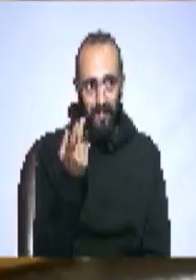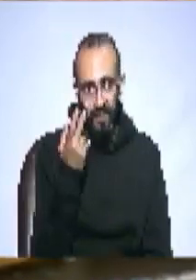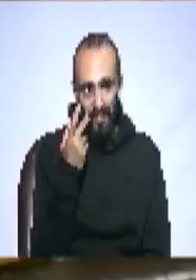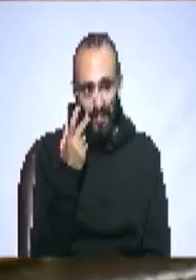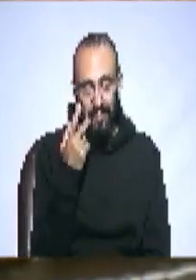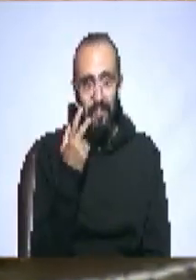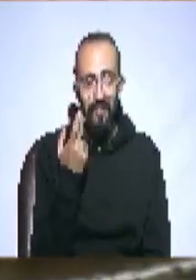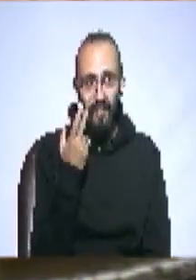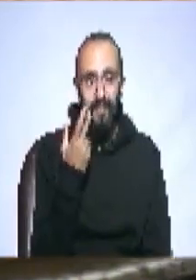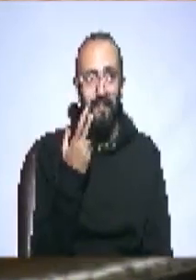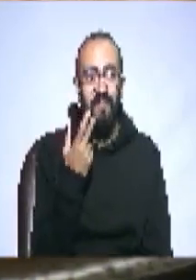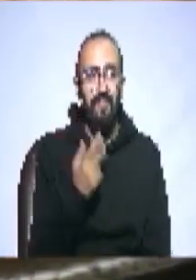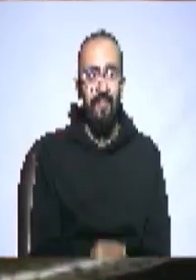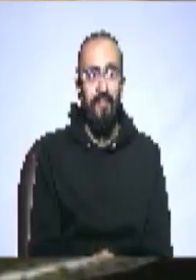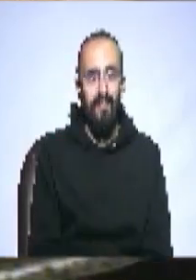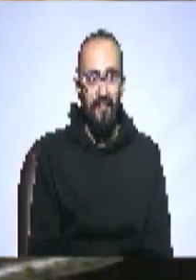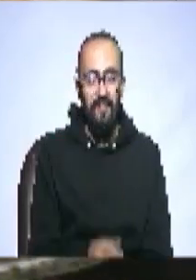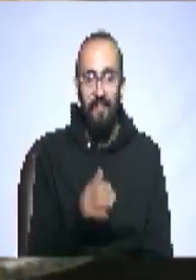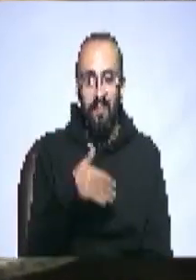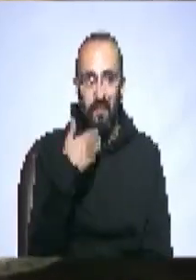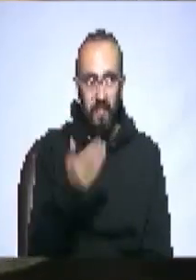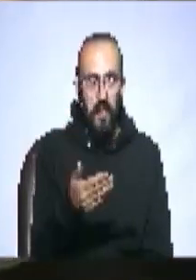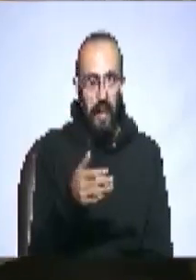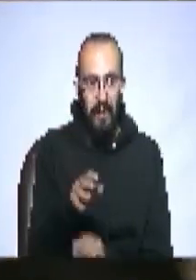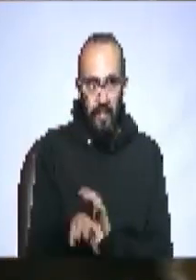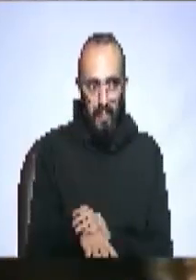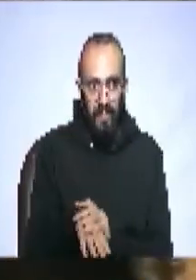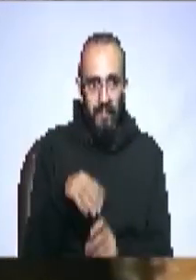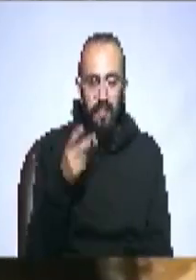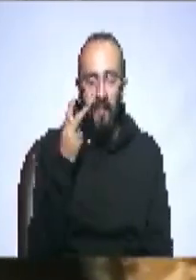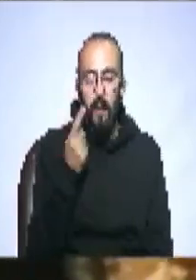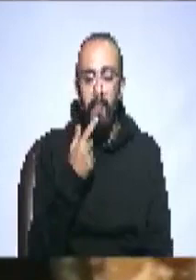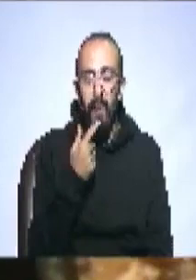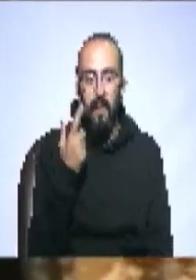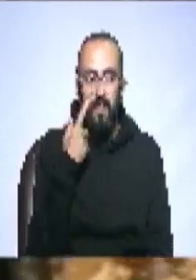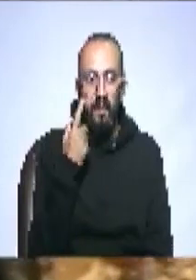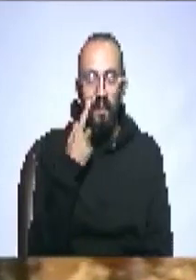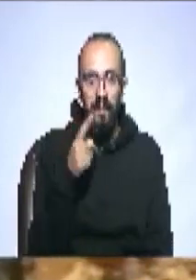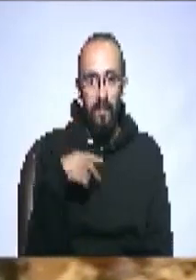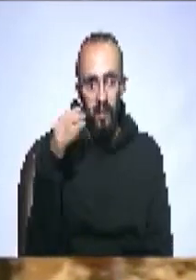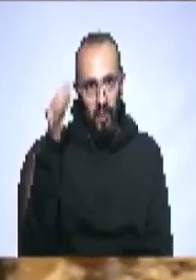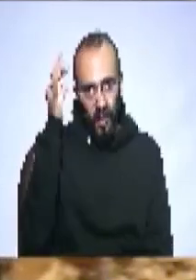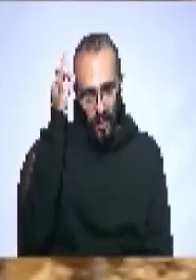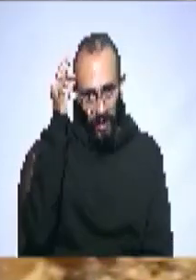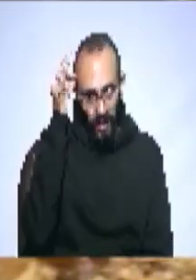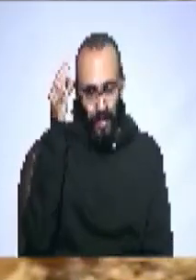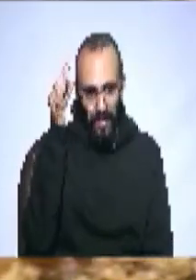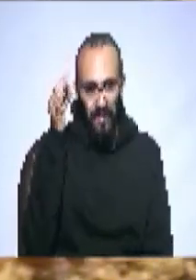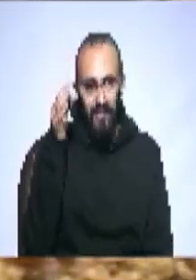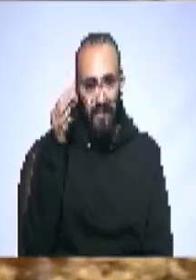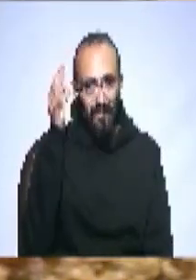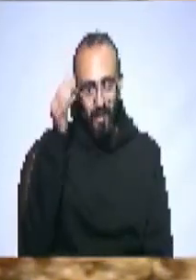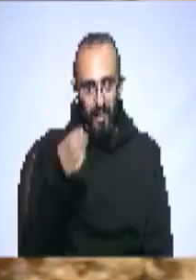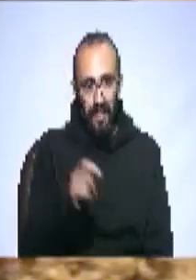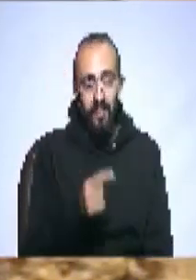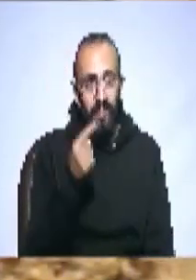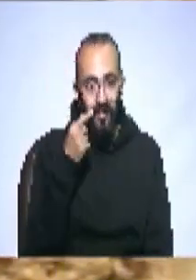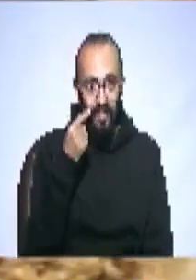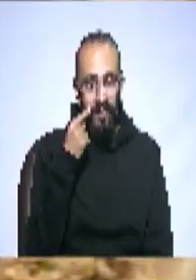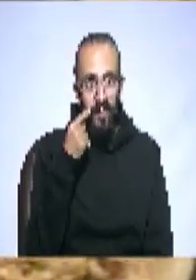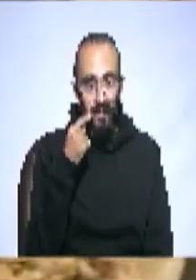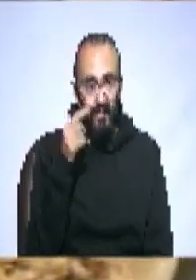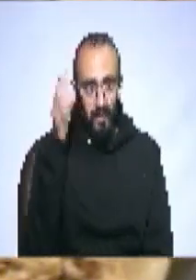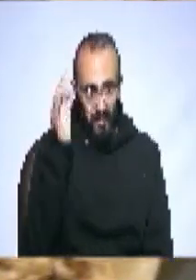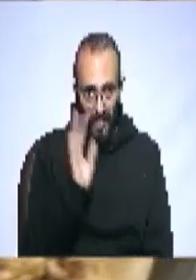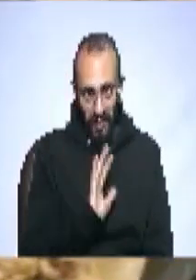اكتر. هنشوف بقى كمان بعد ال بعد ما نعمل الشعرية بعد ما ندوق بقى بعد ما ندوق الشعرية بقى ندوق الشعرية